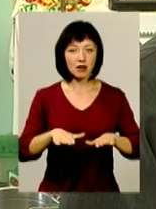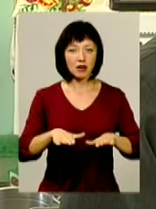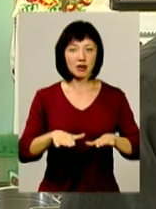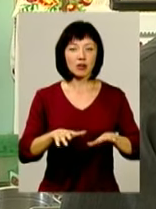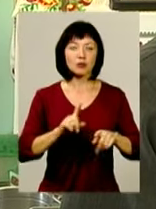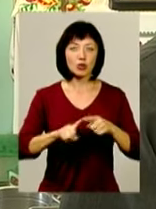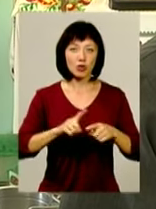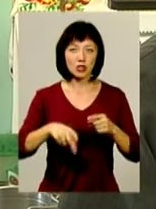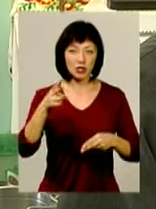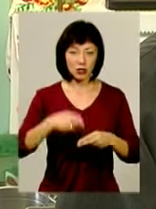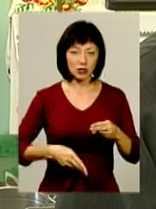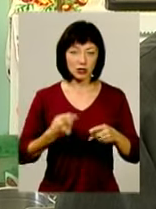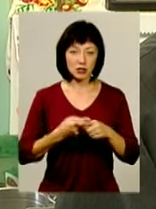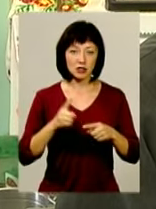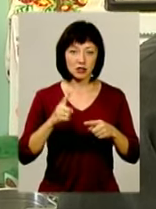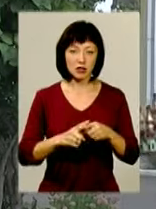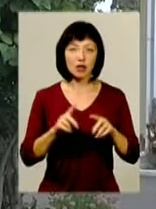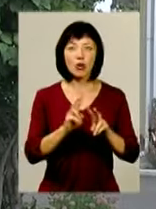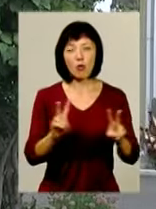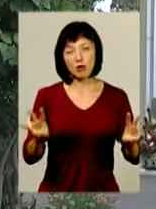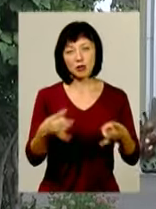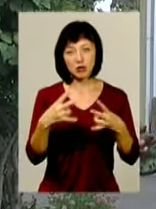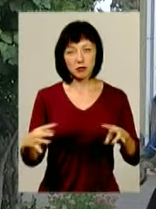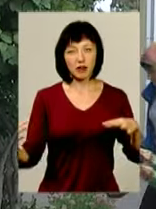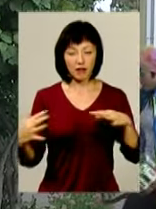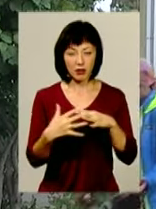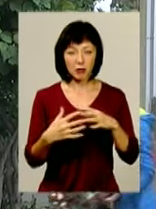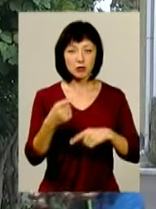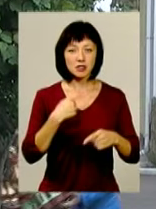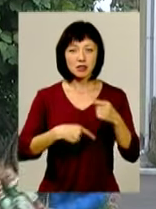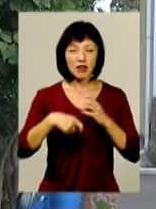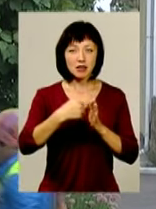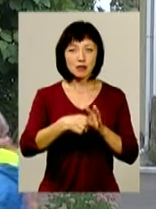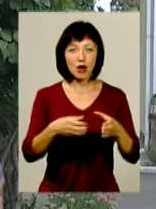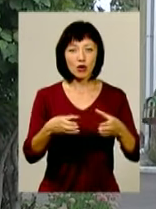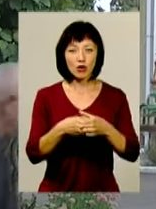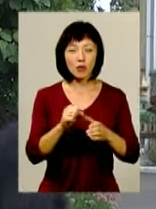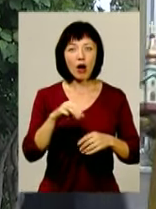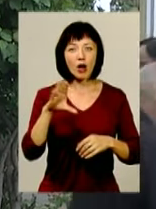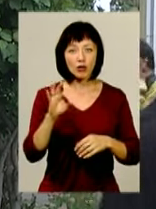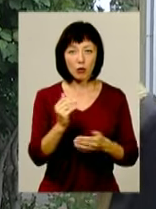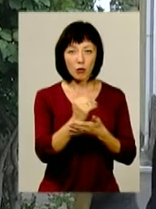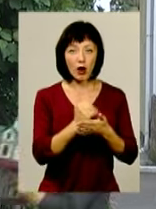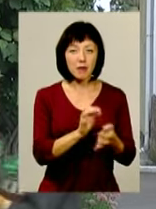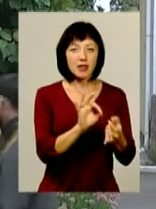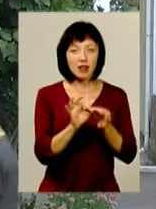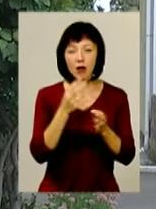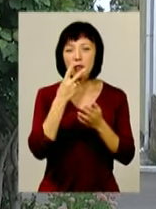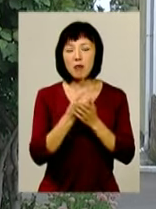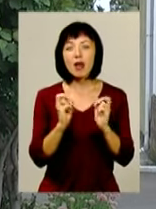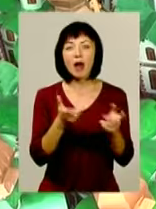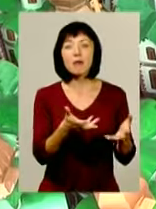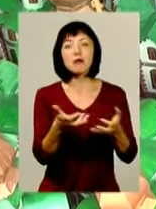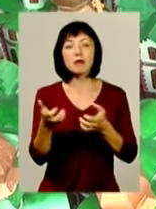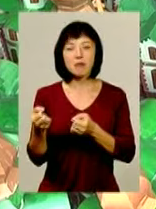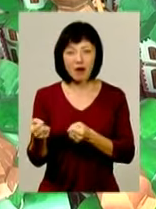нехай закінчиться ця нікому не потрібна війна. Після повернення знімальної групи з зони АТО у програмі «Деталі» ви побачите, як приймали обереги